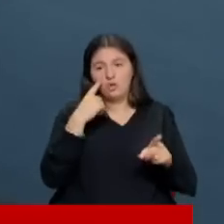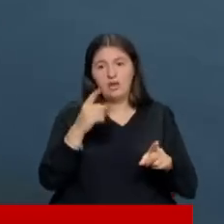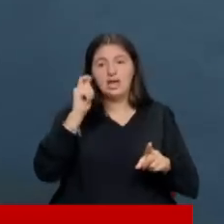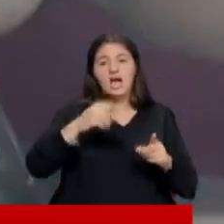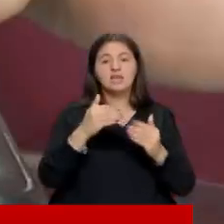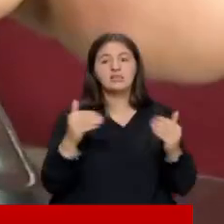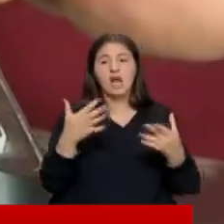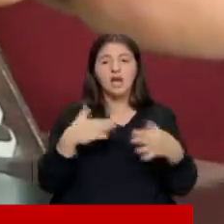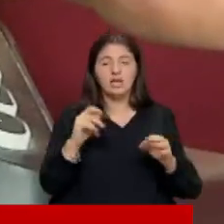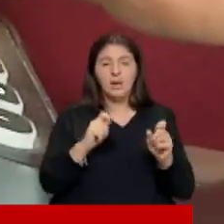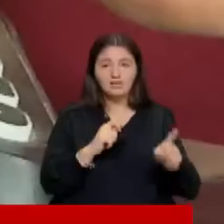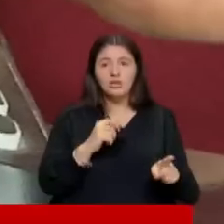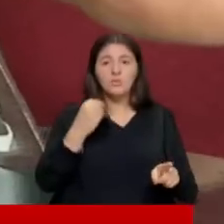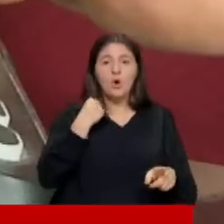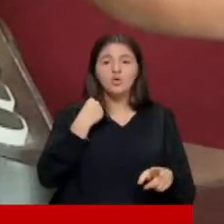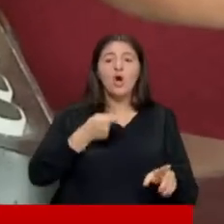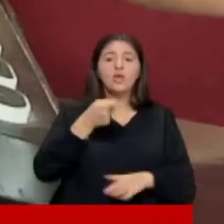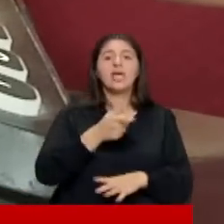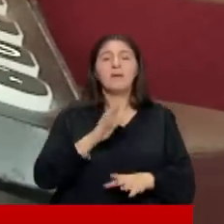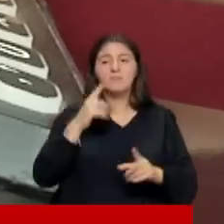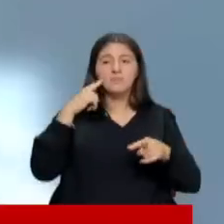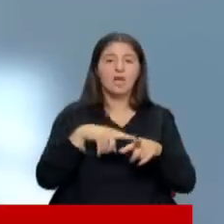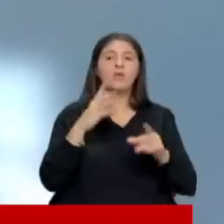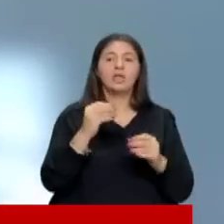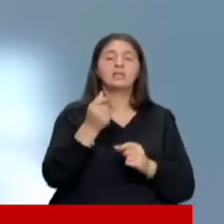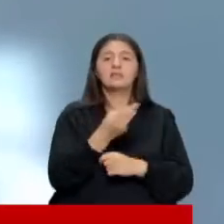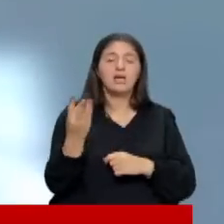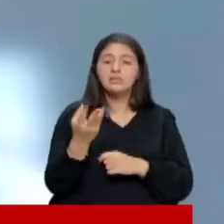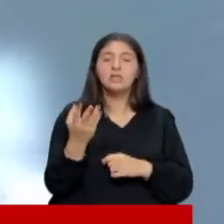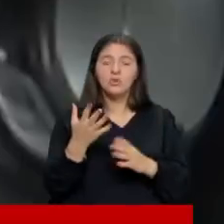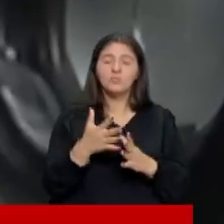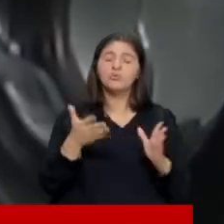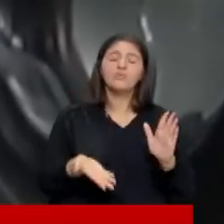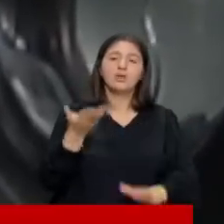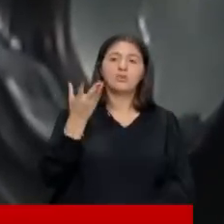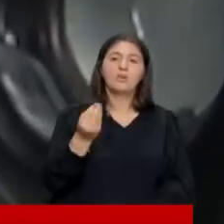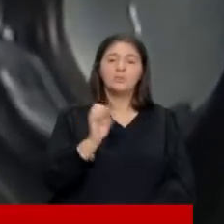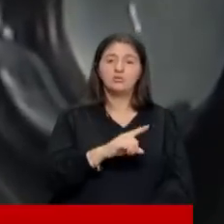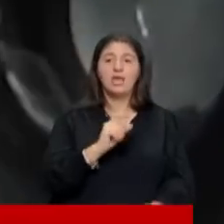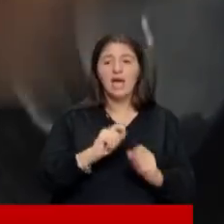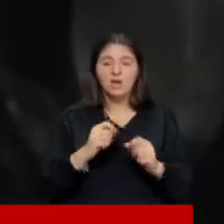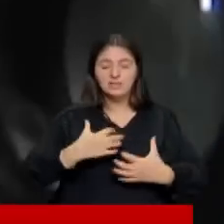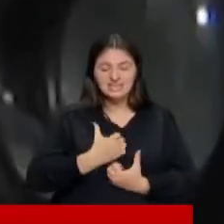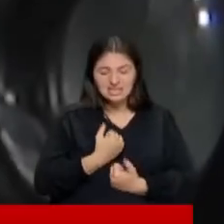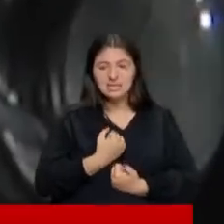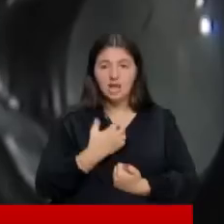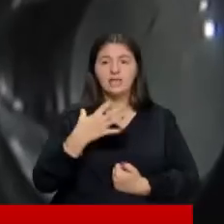sınırlamasına hazırlanırken borcunu ödeyemeyip takipe düşenlerin sayısında da büyük artış var ekonomik sıkıntıyla kendiliğinden